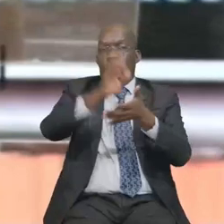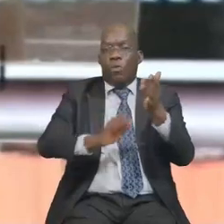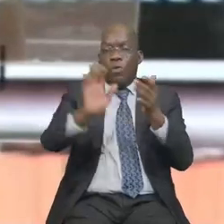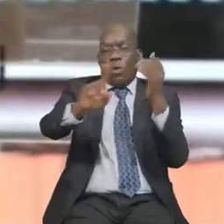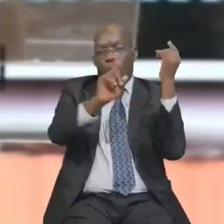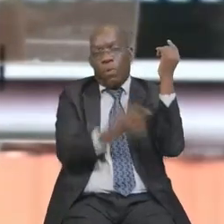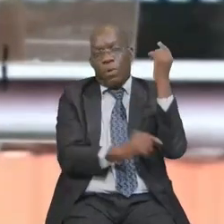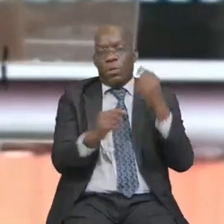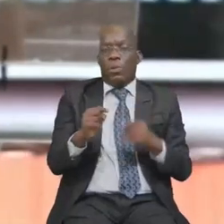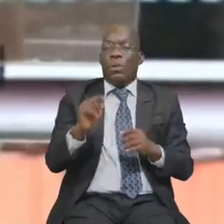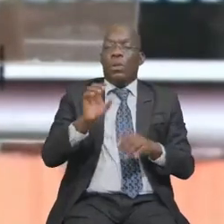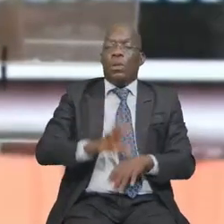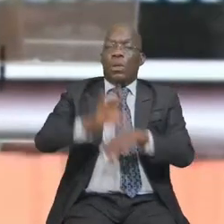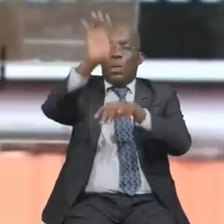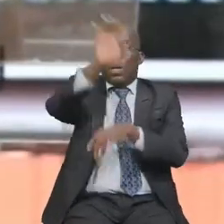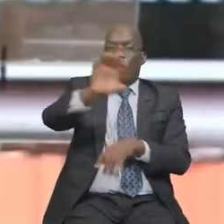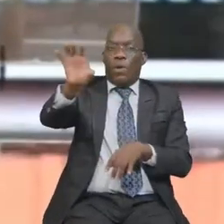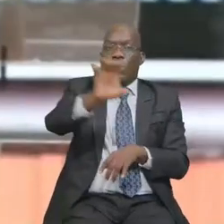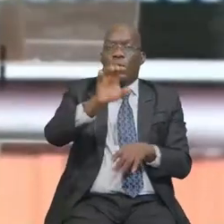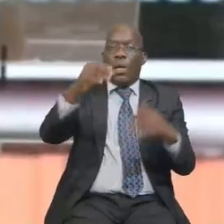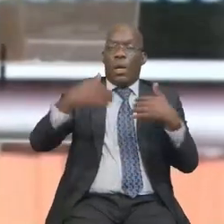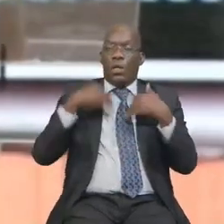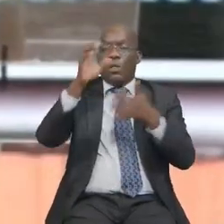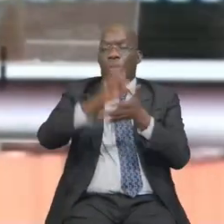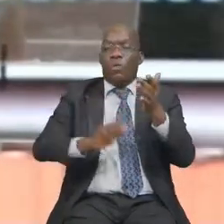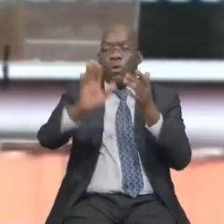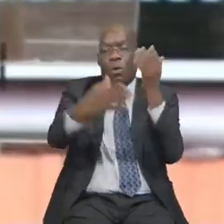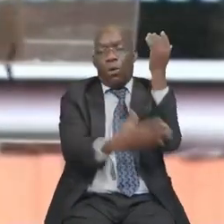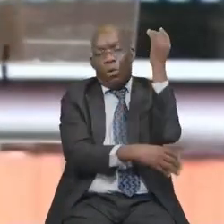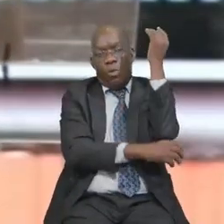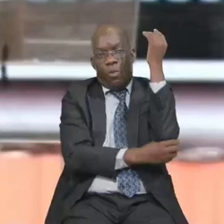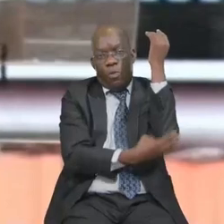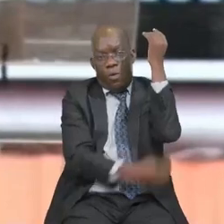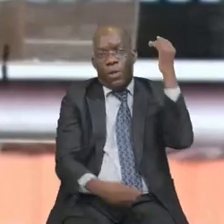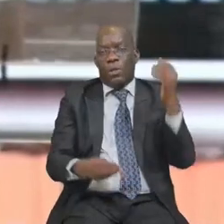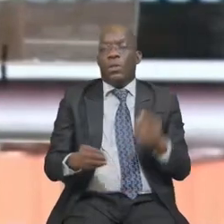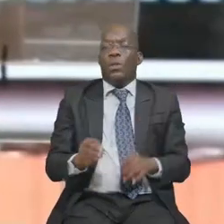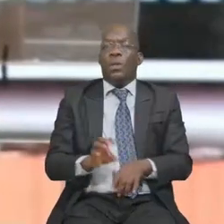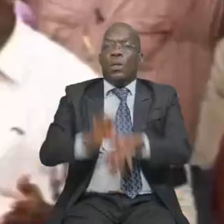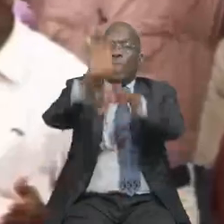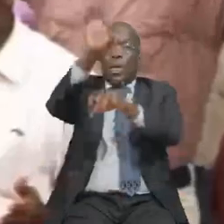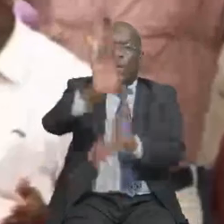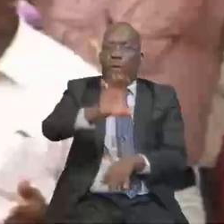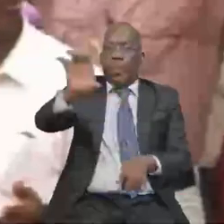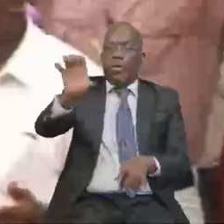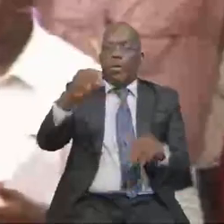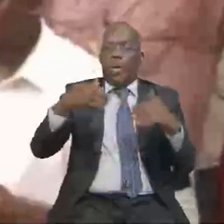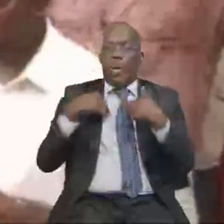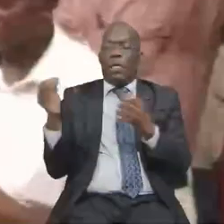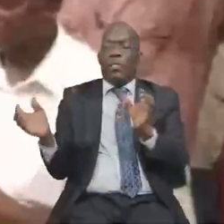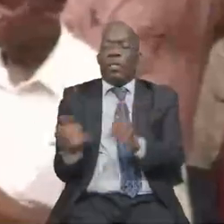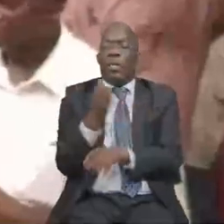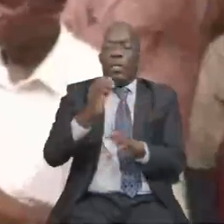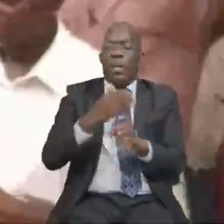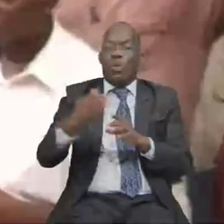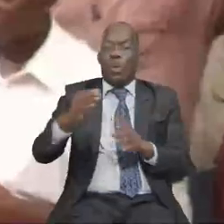a ôté ta pauvreté. Le calvaire a guéri ton corps. Le calvaire t'a